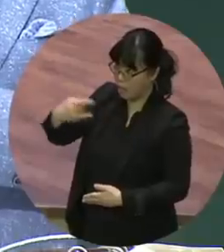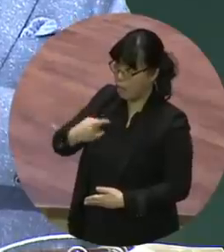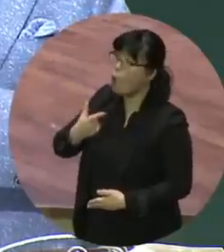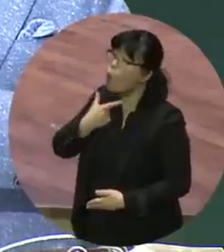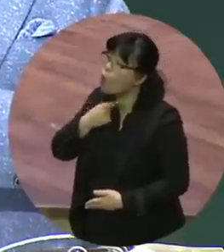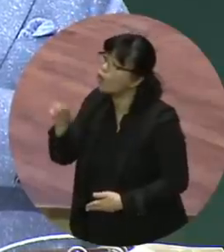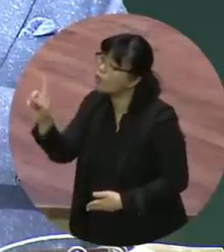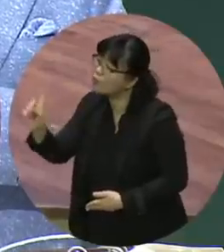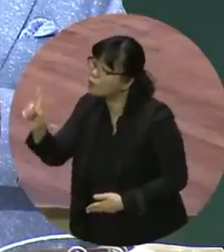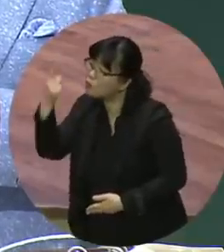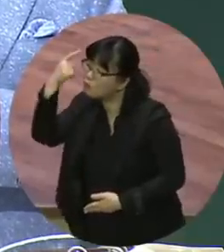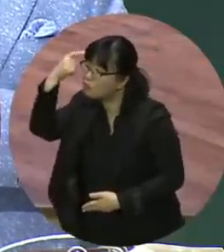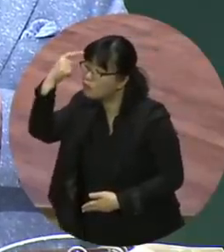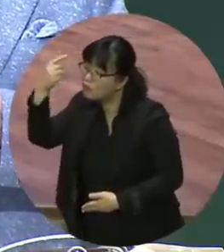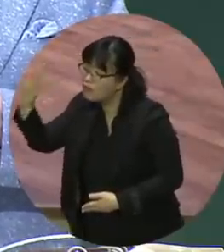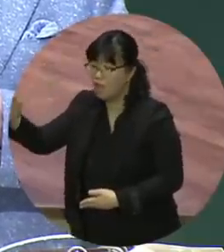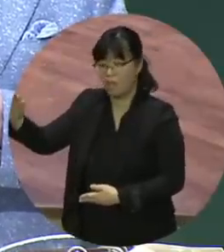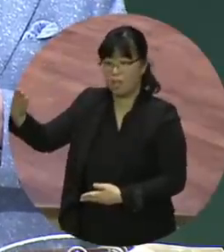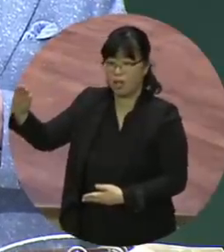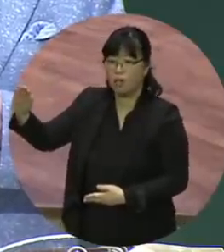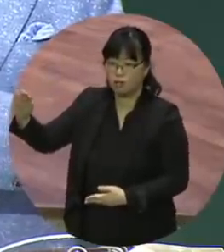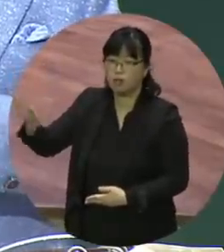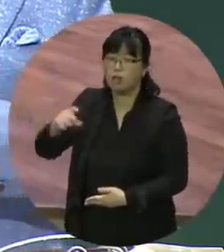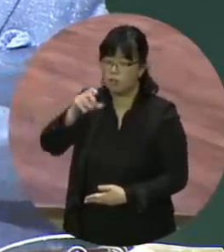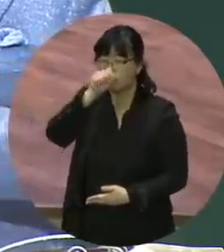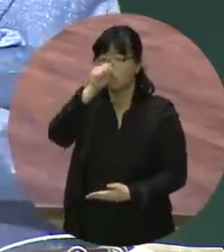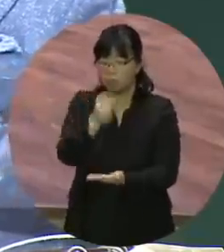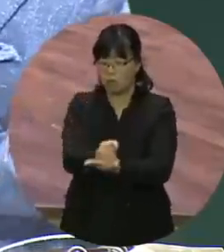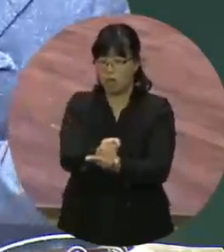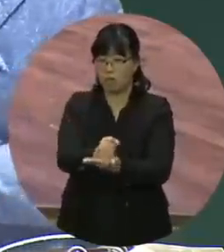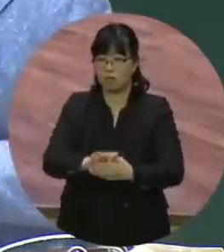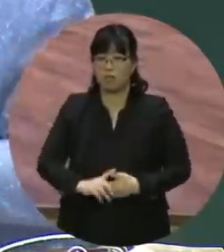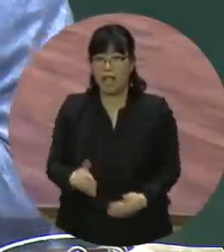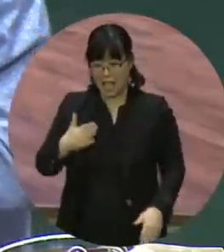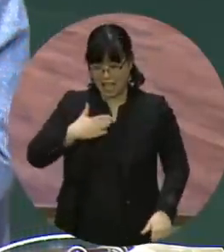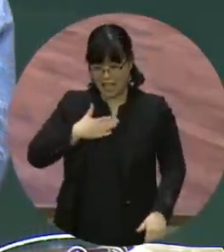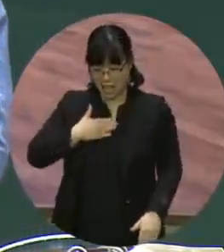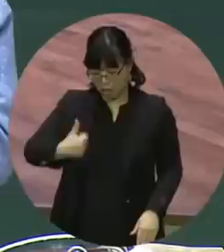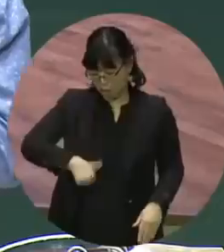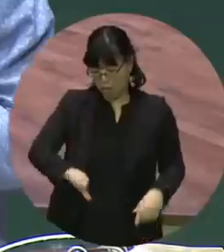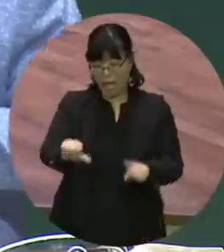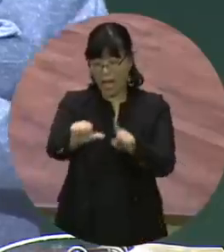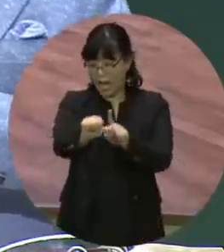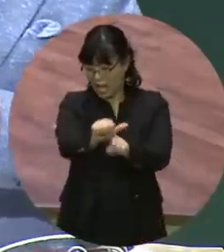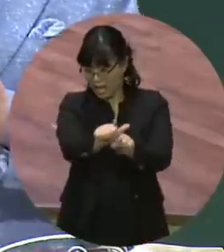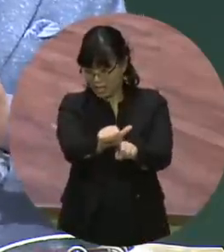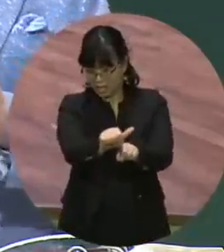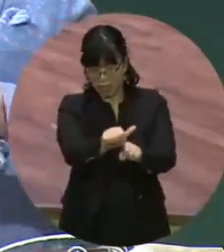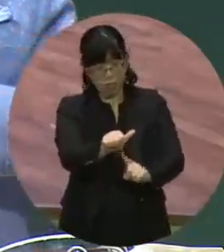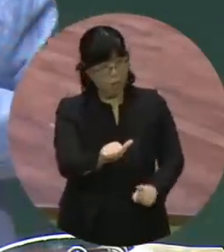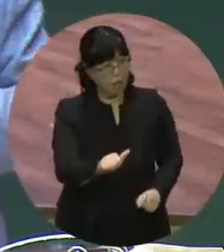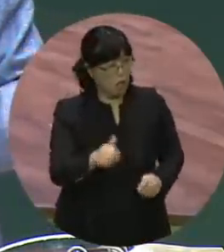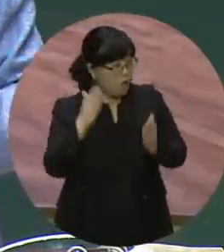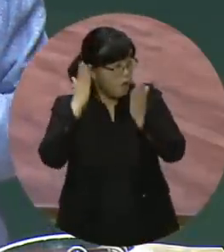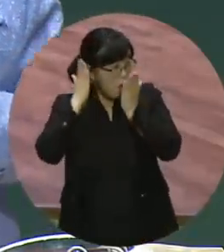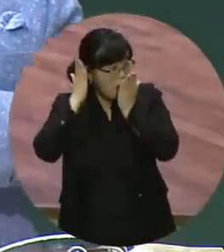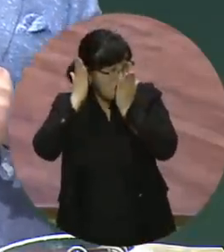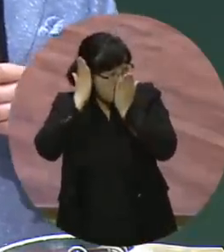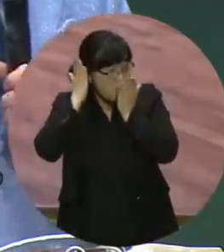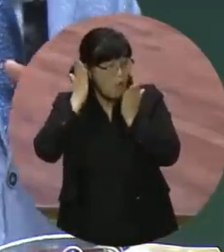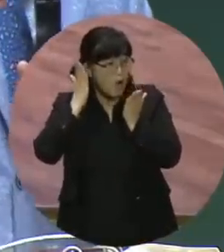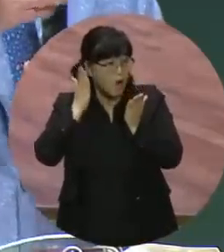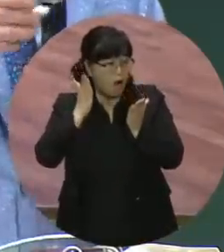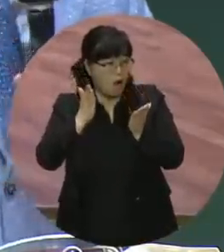틀려. 하나님이 내게 원하신 게 무엇입니까? 제가 아이가 청각장애 진단 딱 났을 때, 진단 딱 났는데